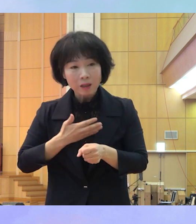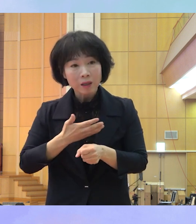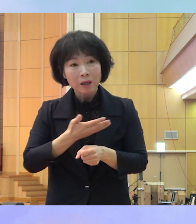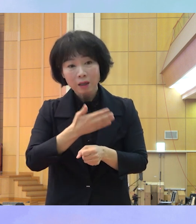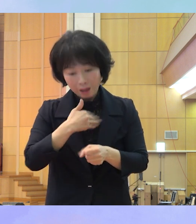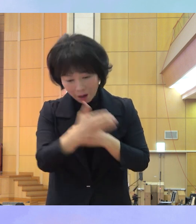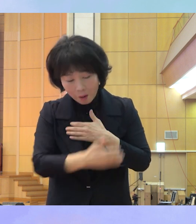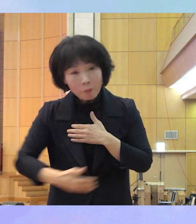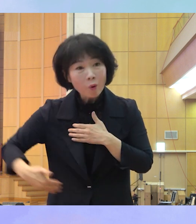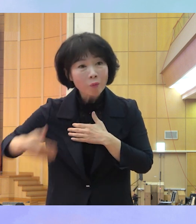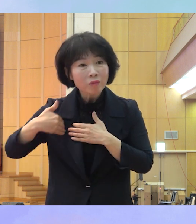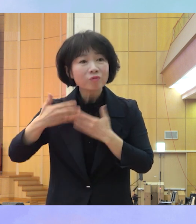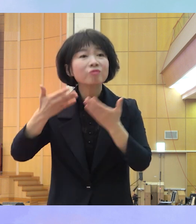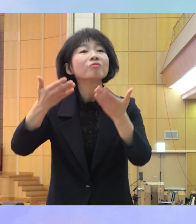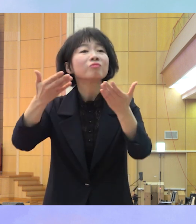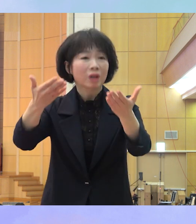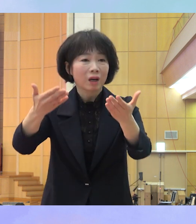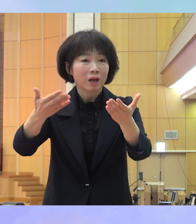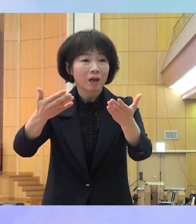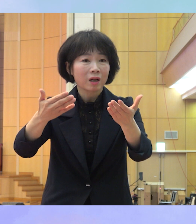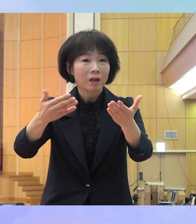나를 기념하라 하시고,